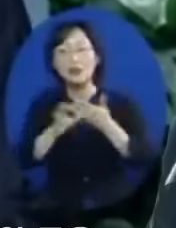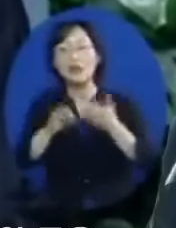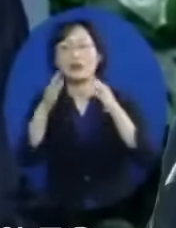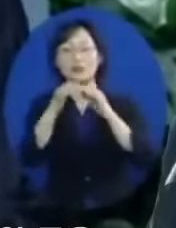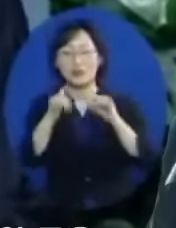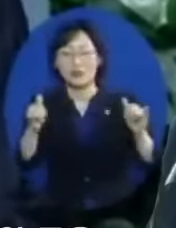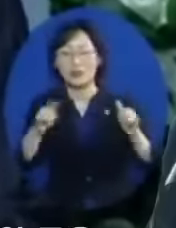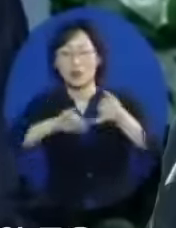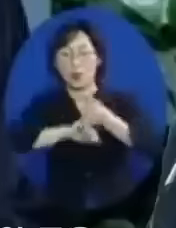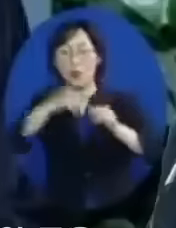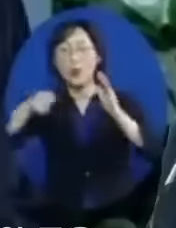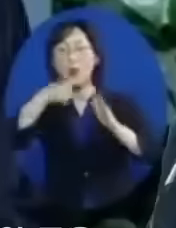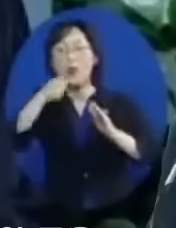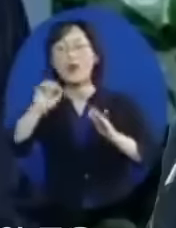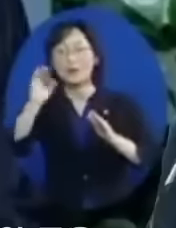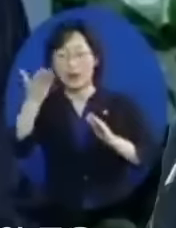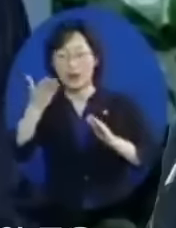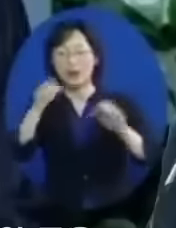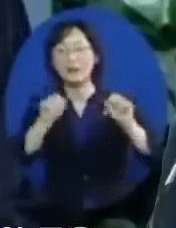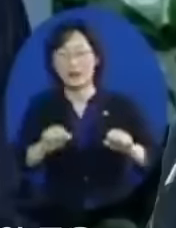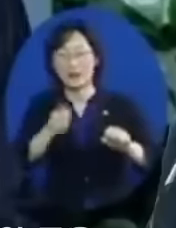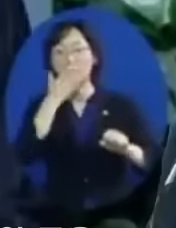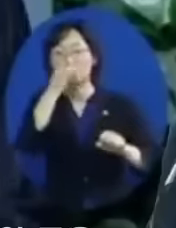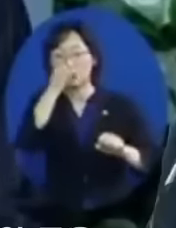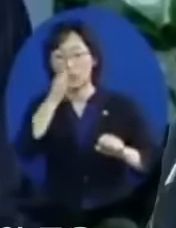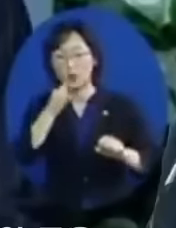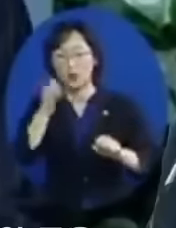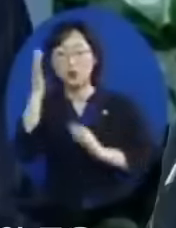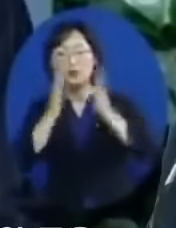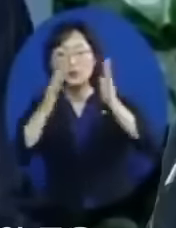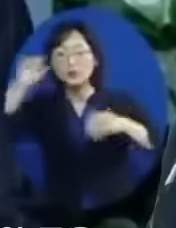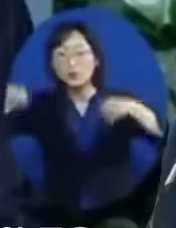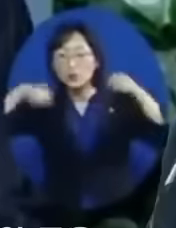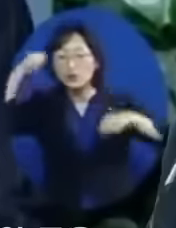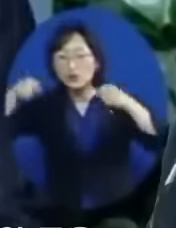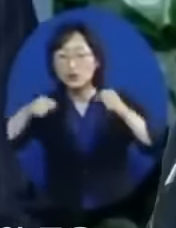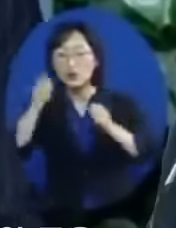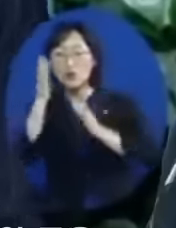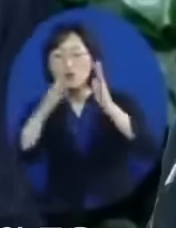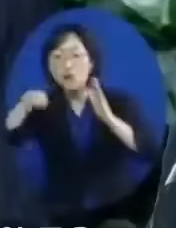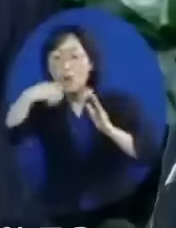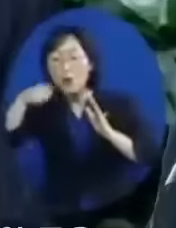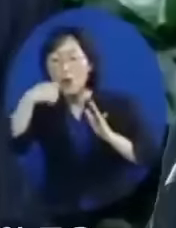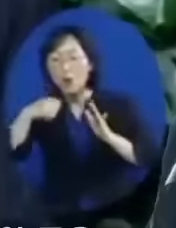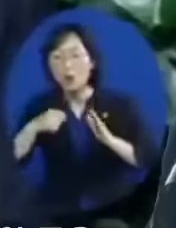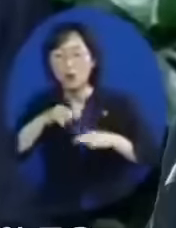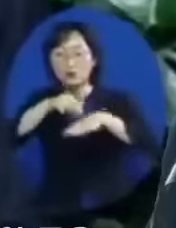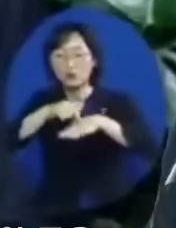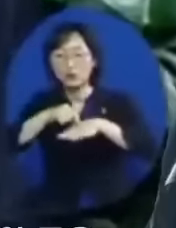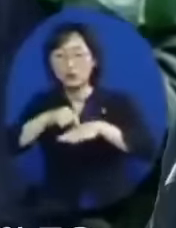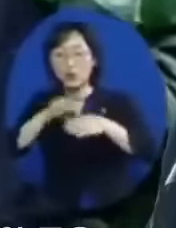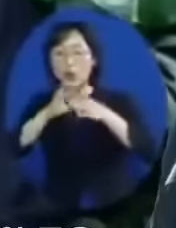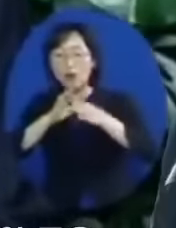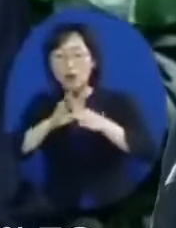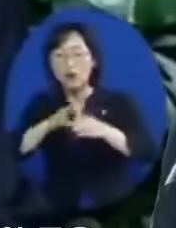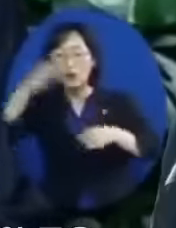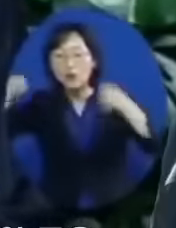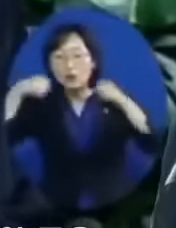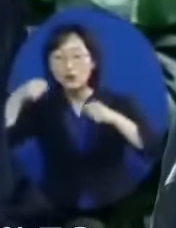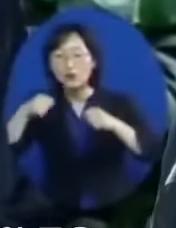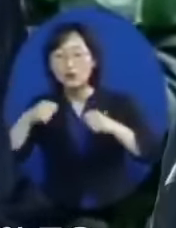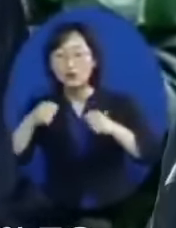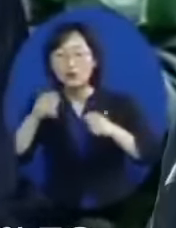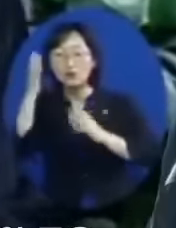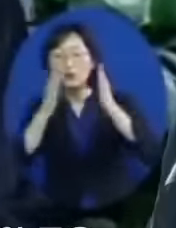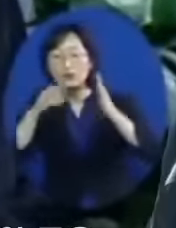사람들은 먹어야만 삽니다. 초식동물들은 풀을 먹고 육식동물들은 초식동물을 잡아먹고